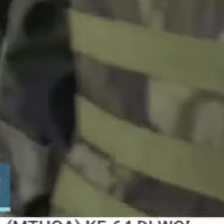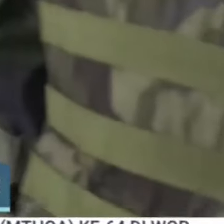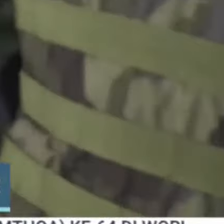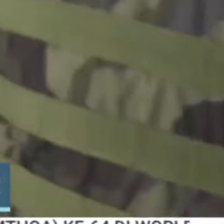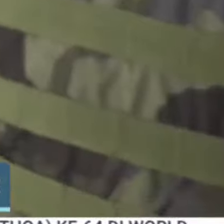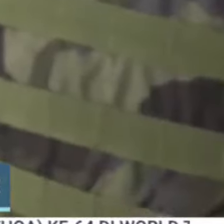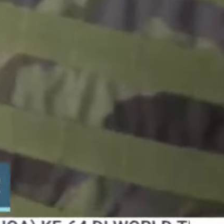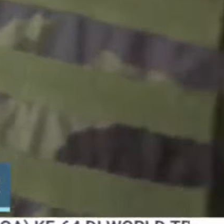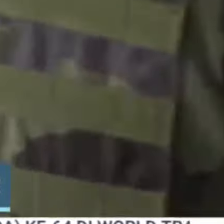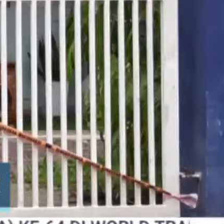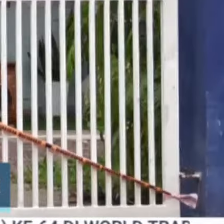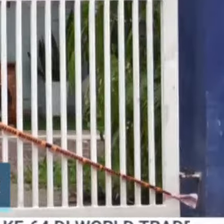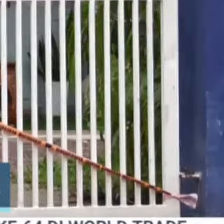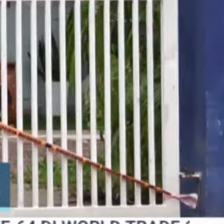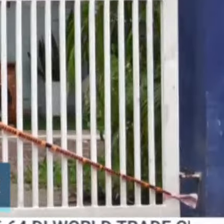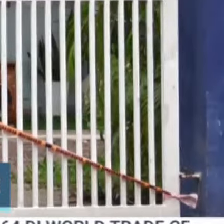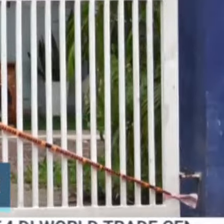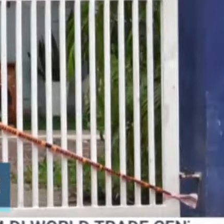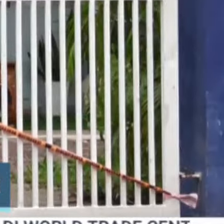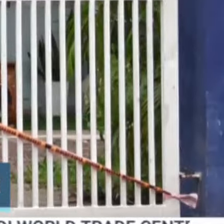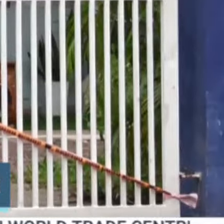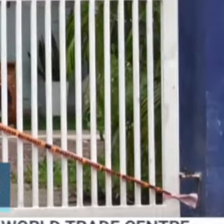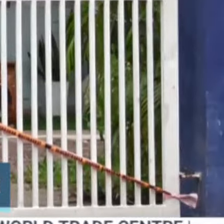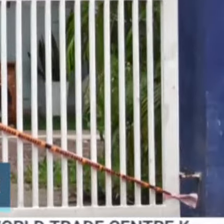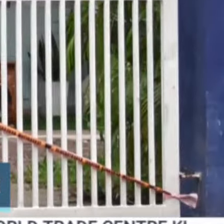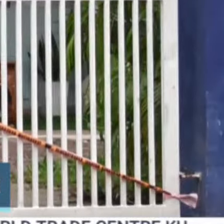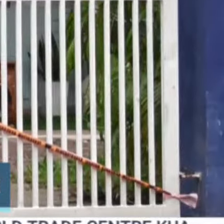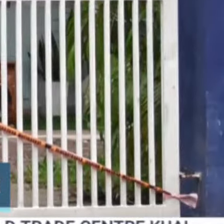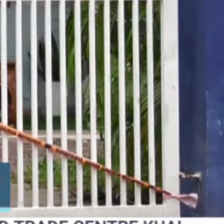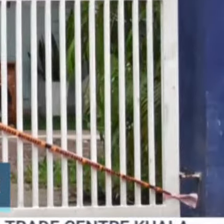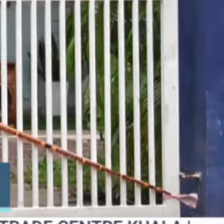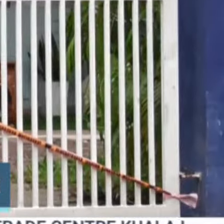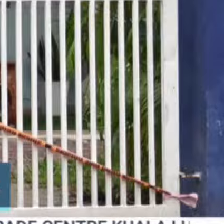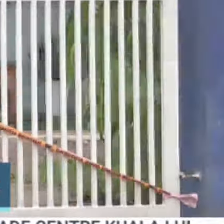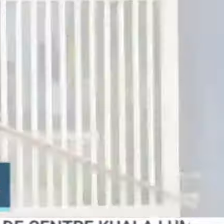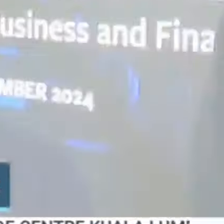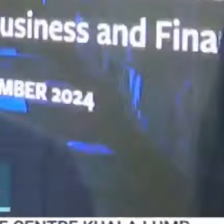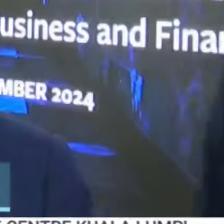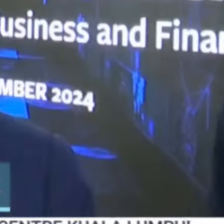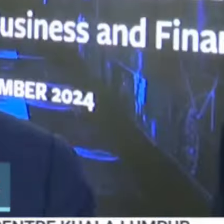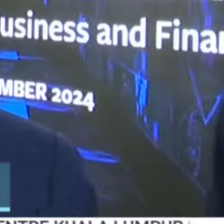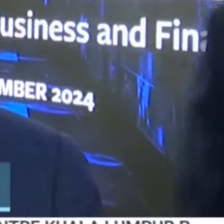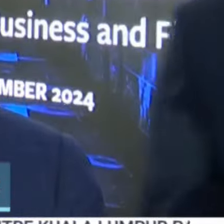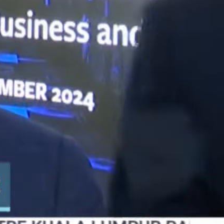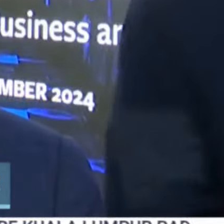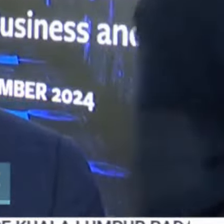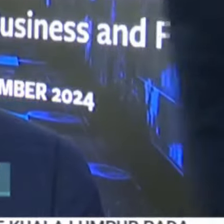Reman 24 individu termasuk pemimpin kanan GISBH disambung 4 hari.